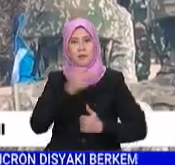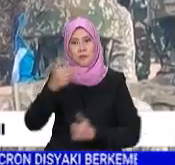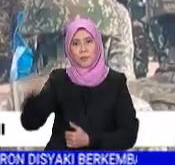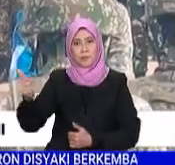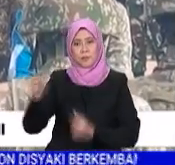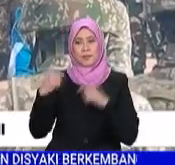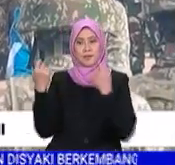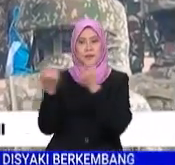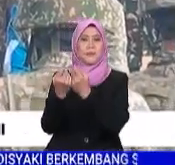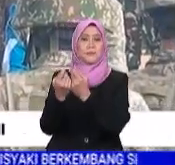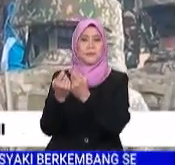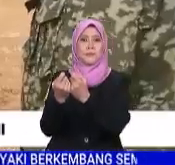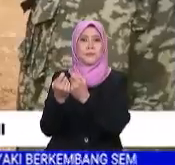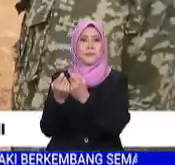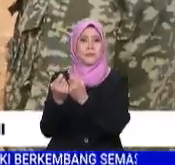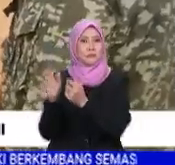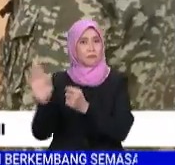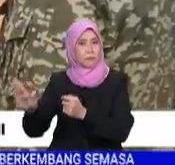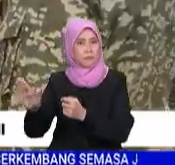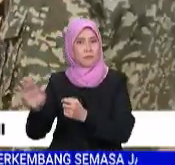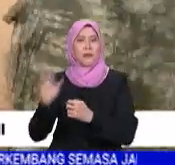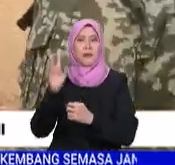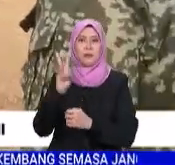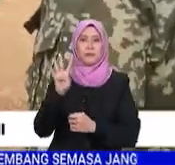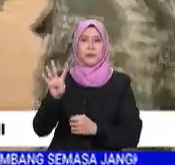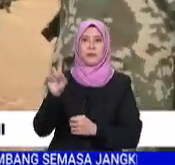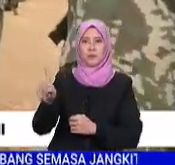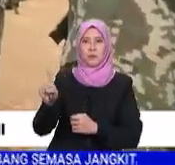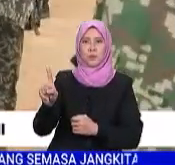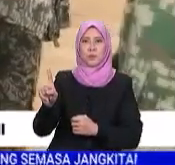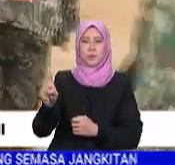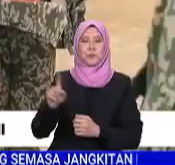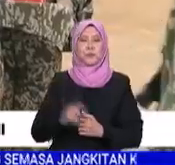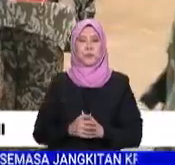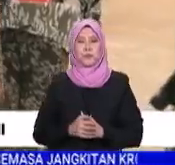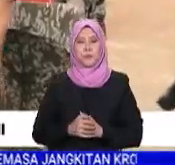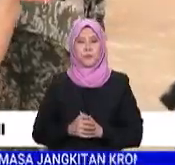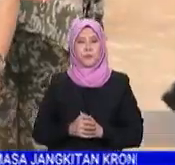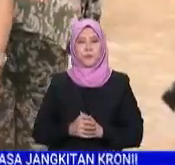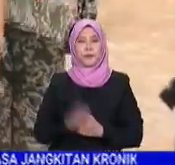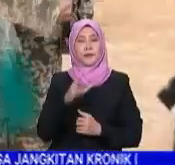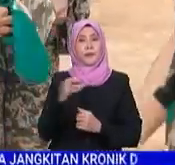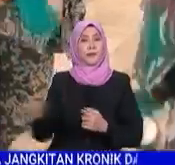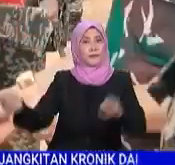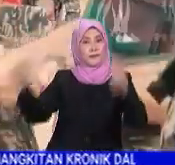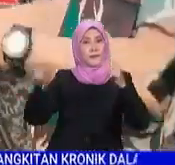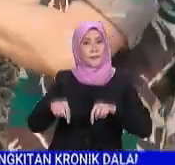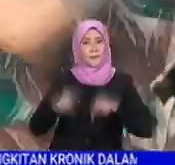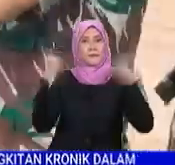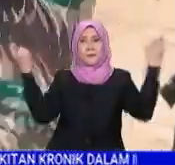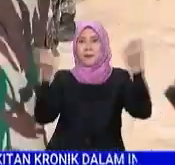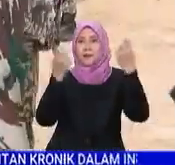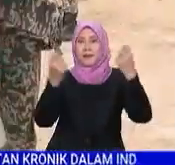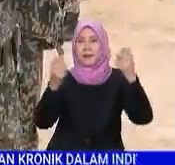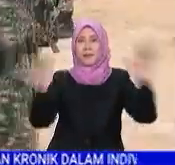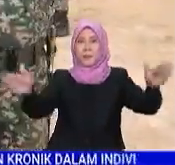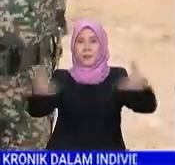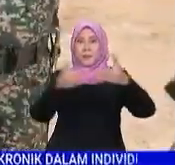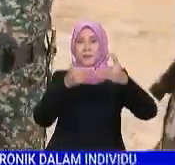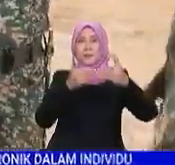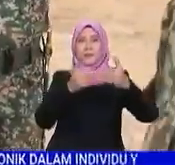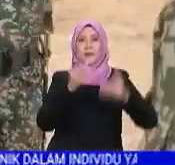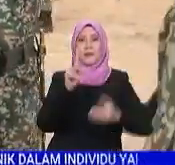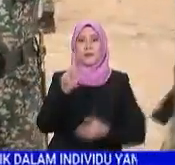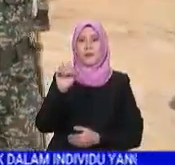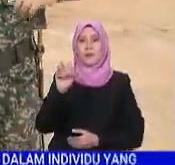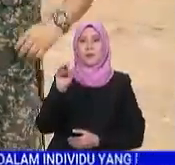diwakili pasukan Yonif Raider 641 beruang hadir sama pada Majlis penutupan adalah Panglima komando Daerah